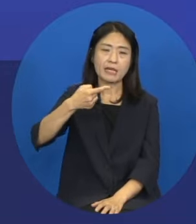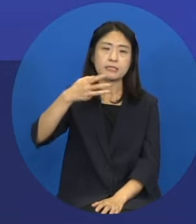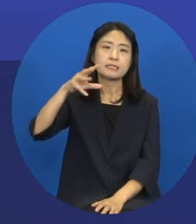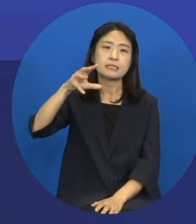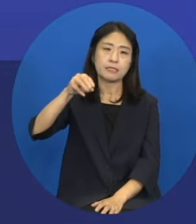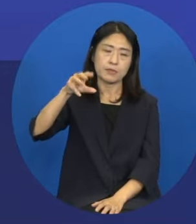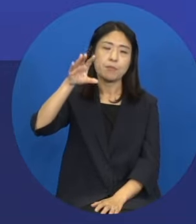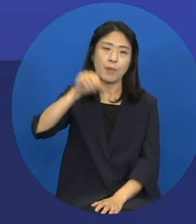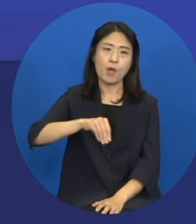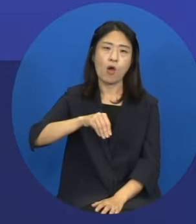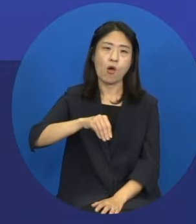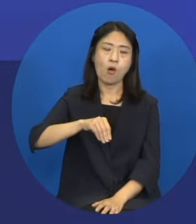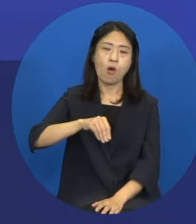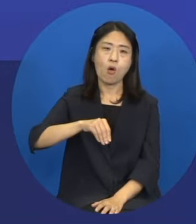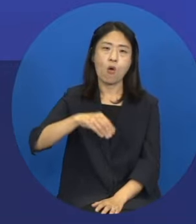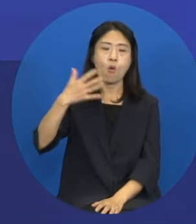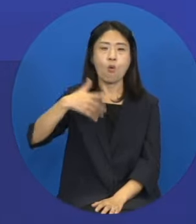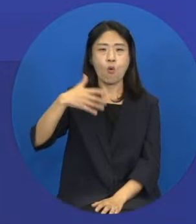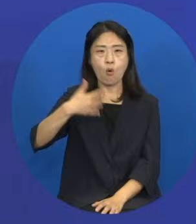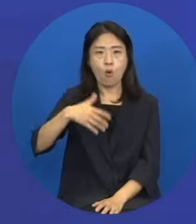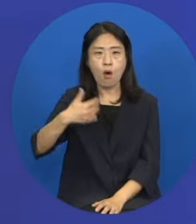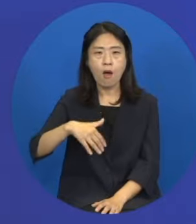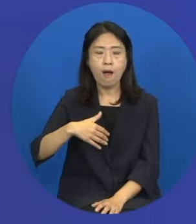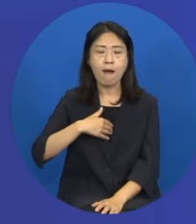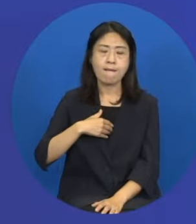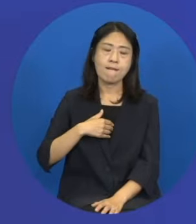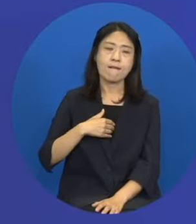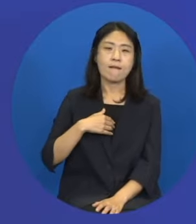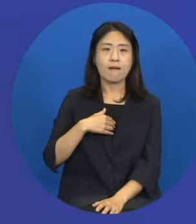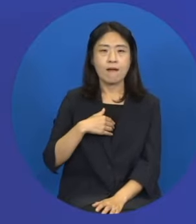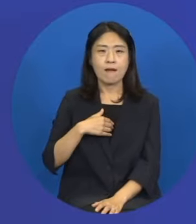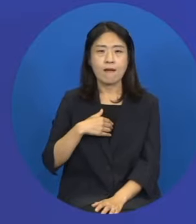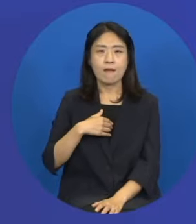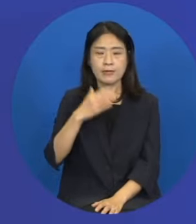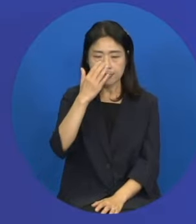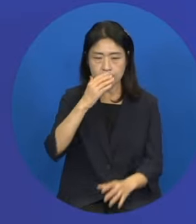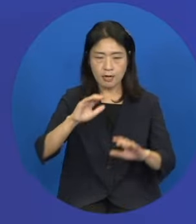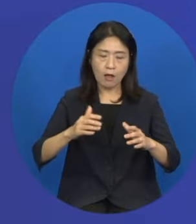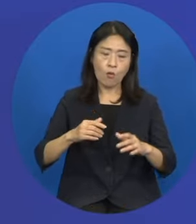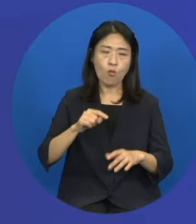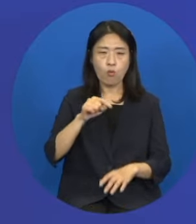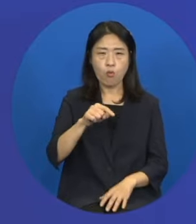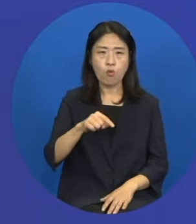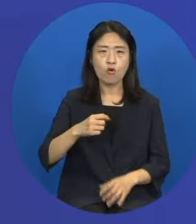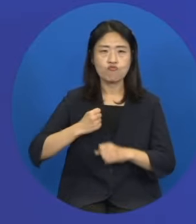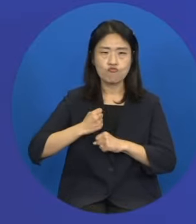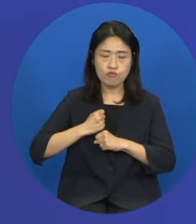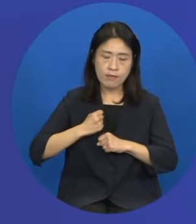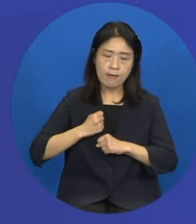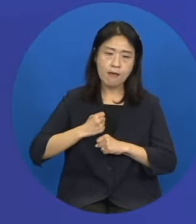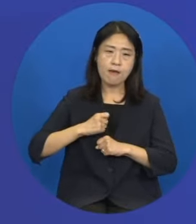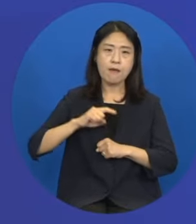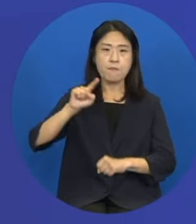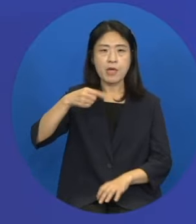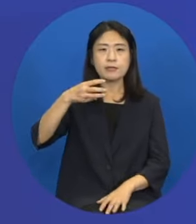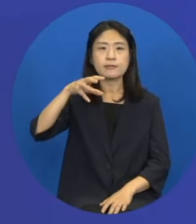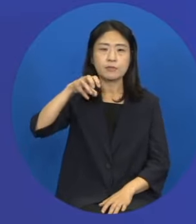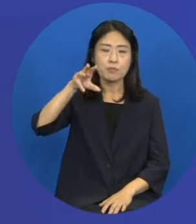강대하구나. 다윗이 막 뿌듯한 거예요. 야, 130만 명의 군대가 있구나.